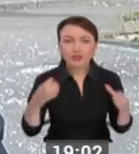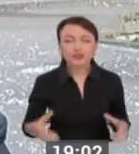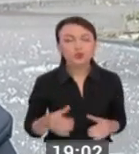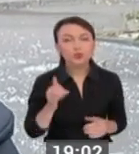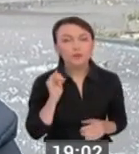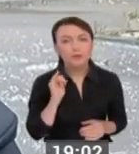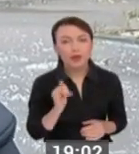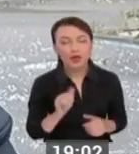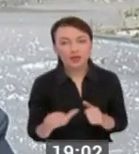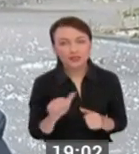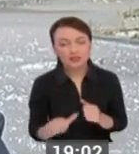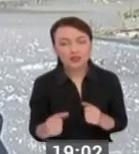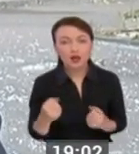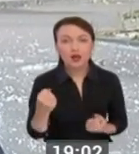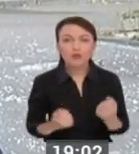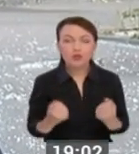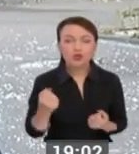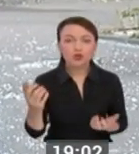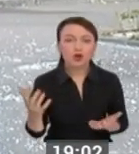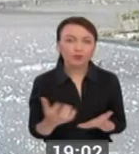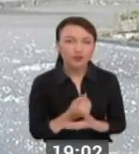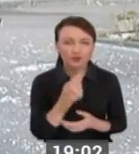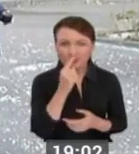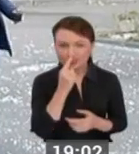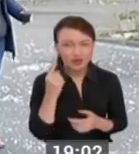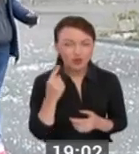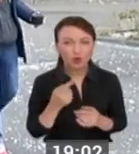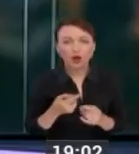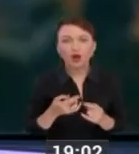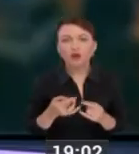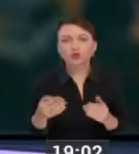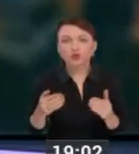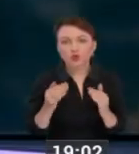машину мы обнаружили недалеко от этого дома.